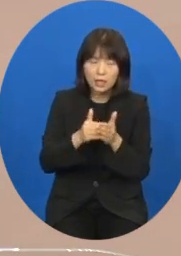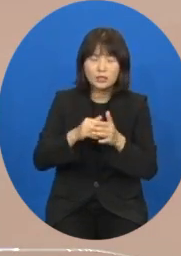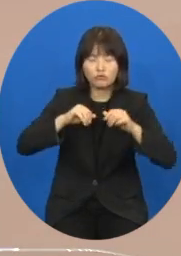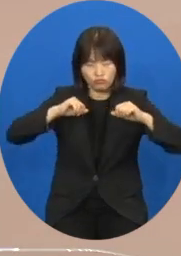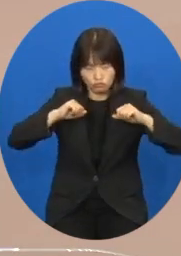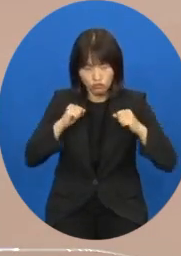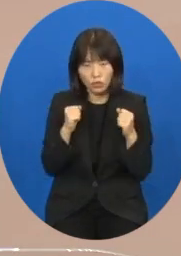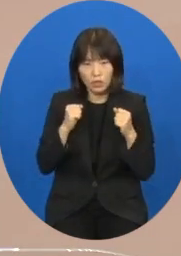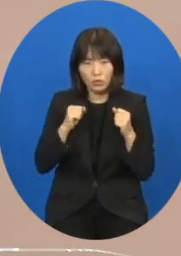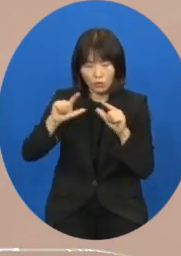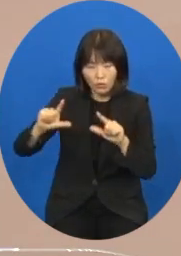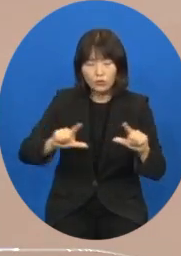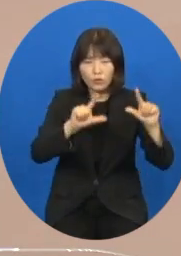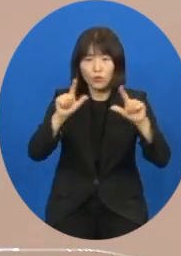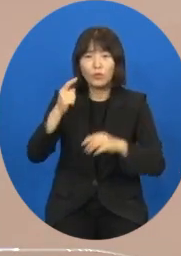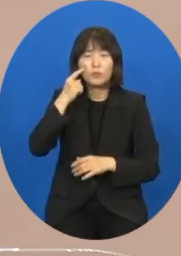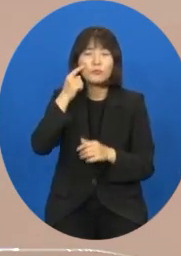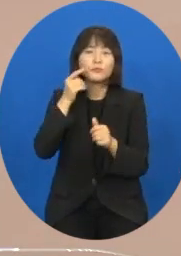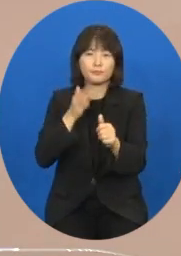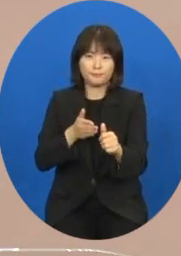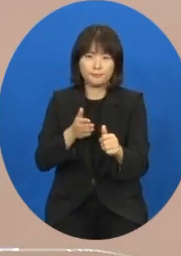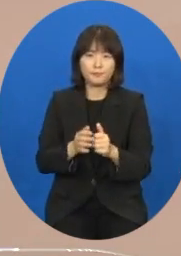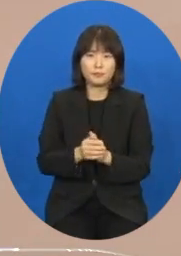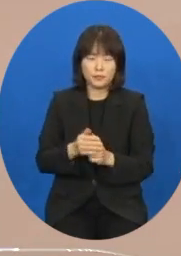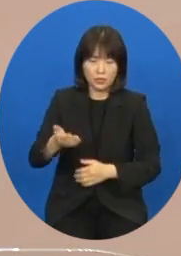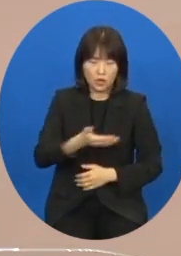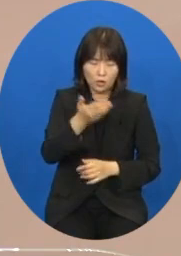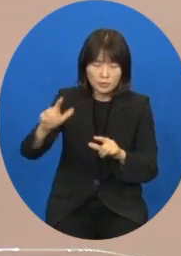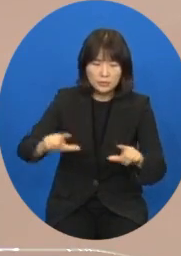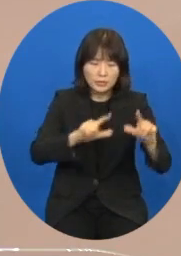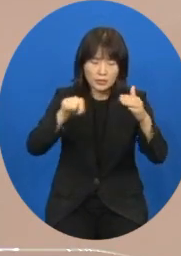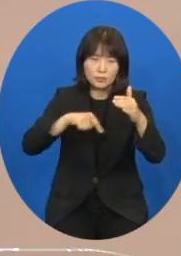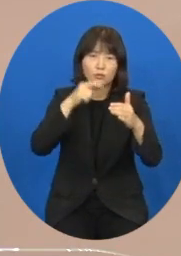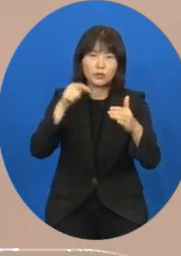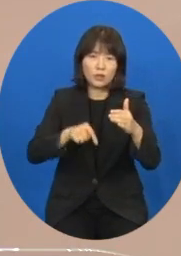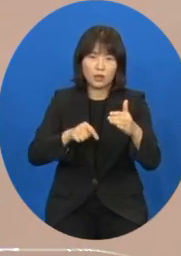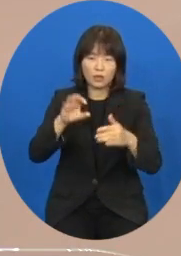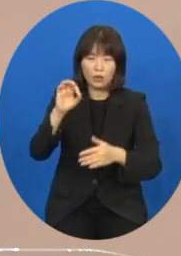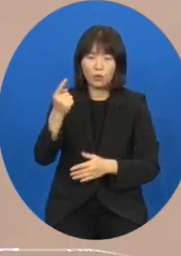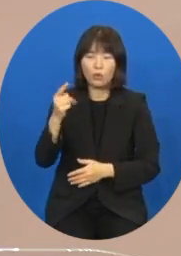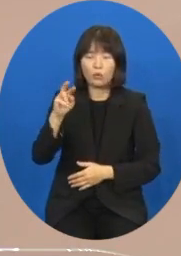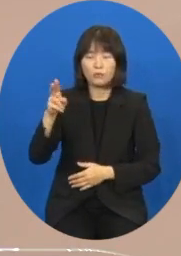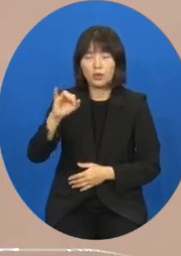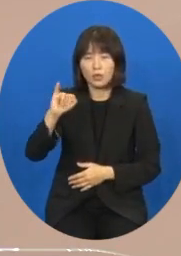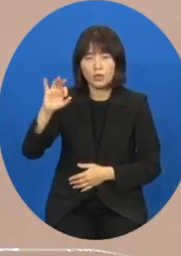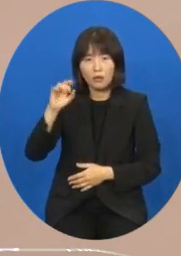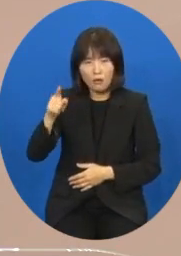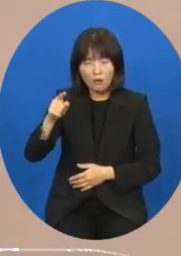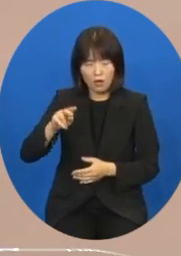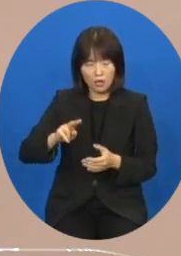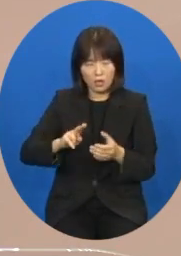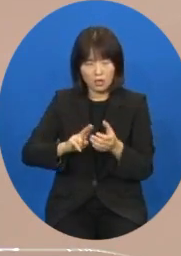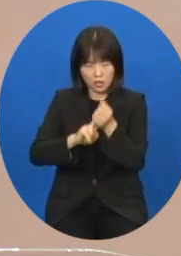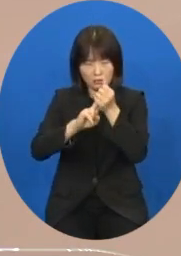살아보세요. 여러분의 삶 속에 오병이어의 간증이 계속 일어납니다.